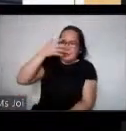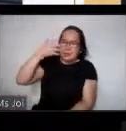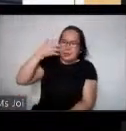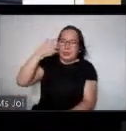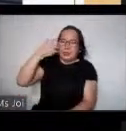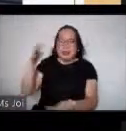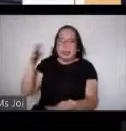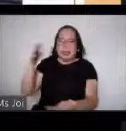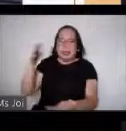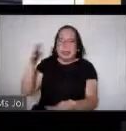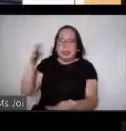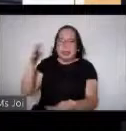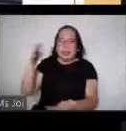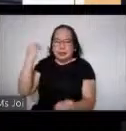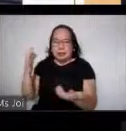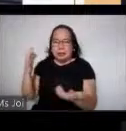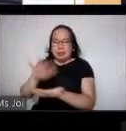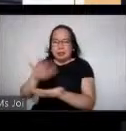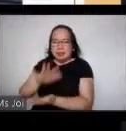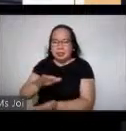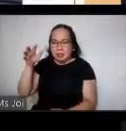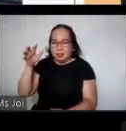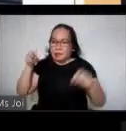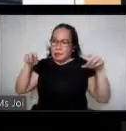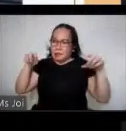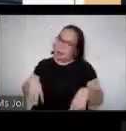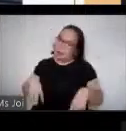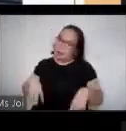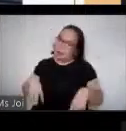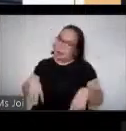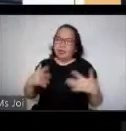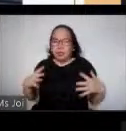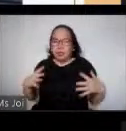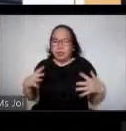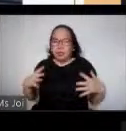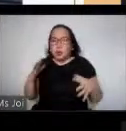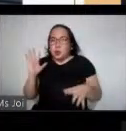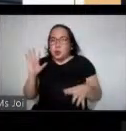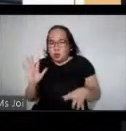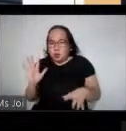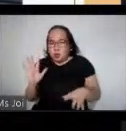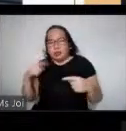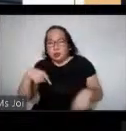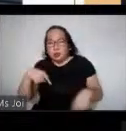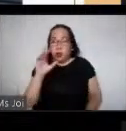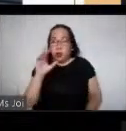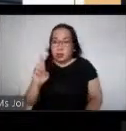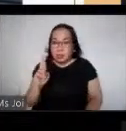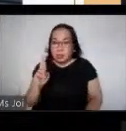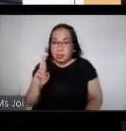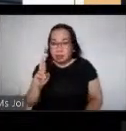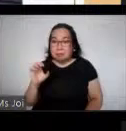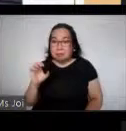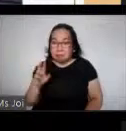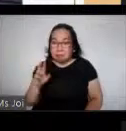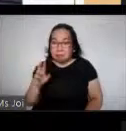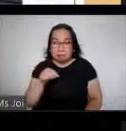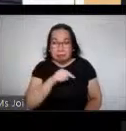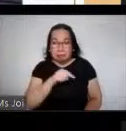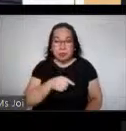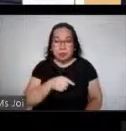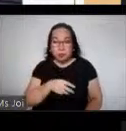mga papeles. So sabi niya, sandali nga, room break muna ako at pumunta po sa this room